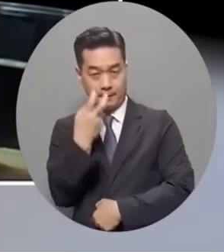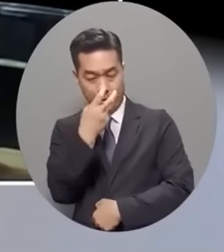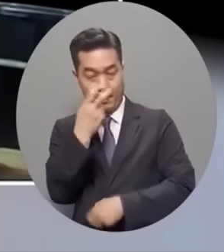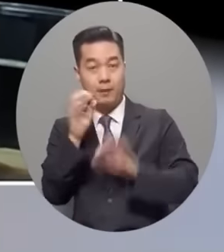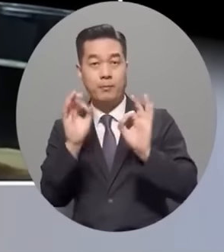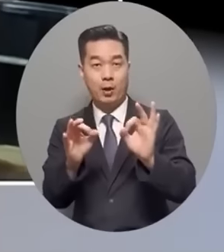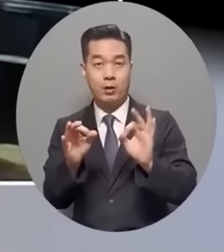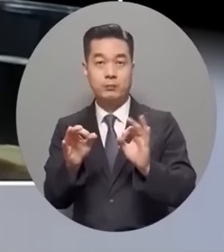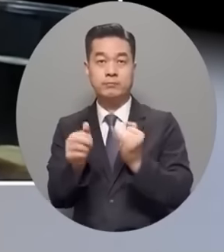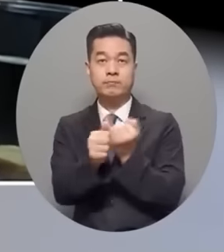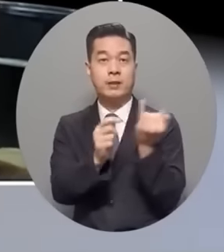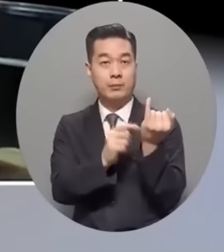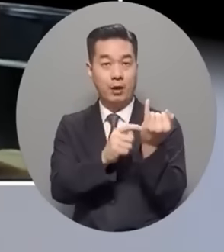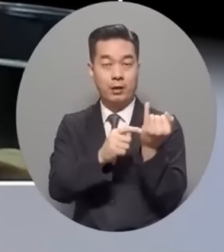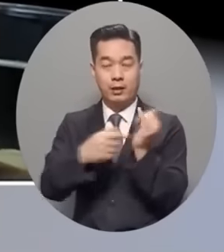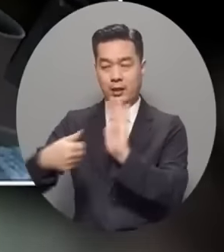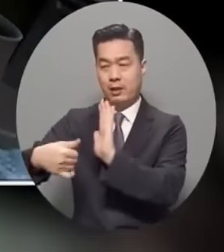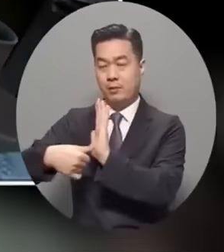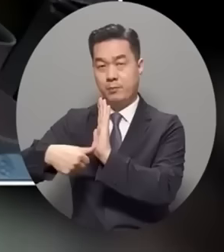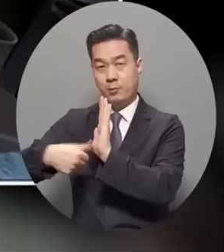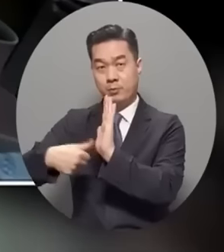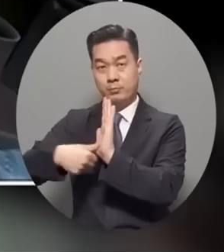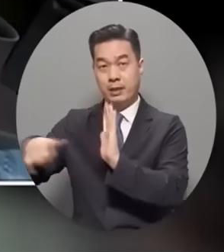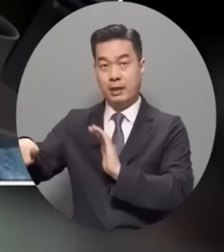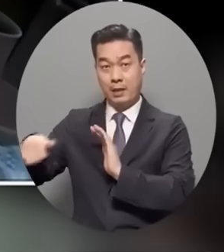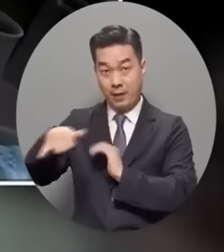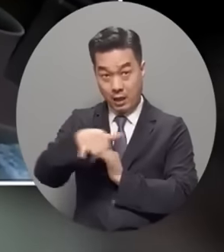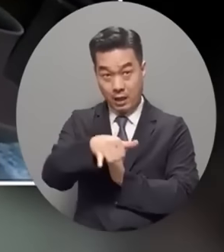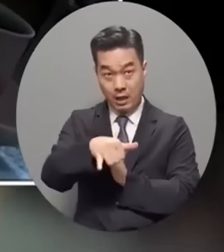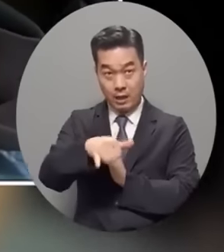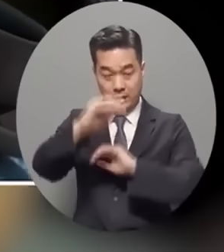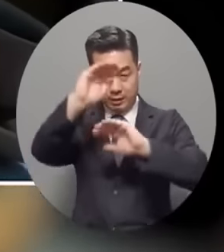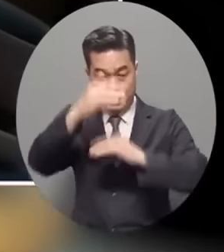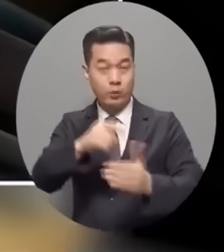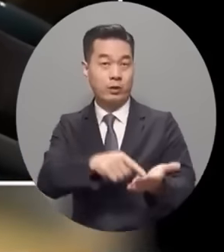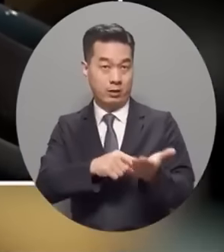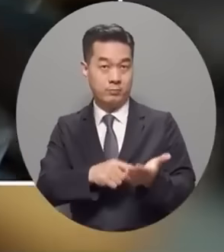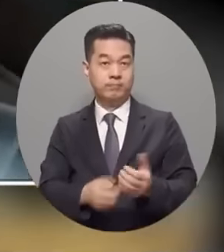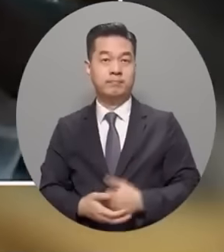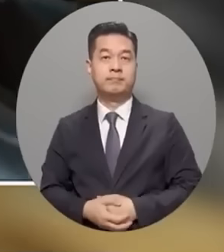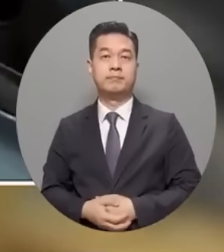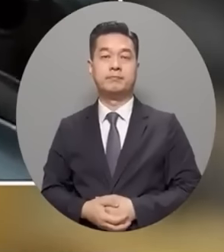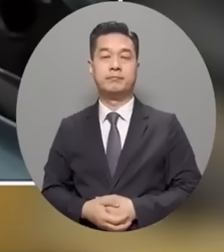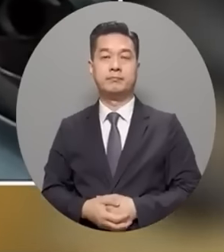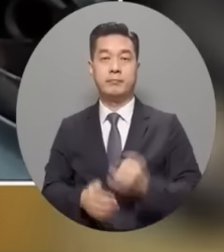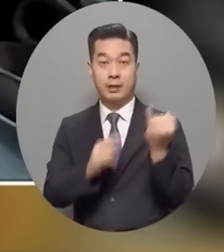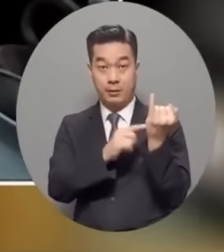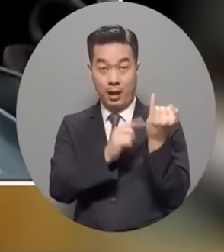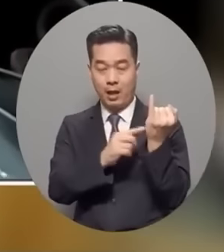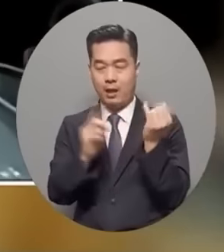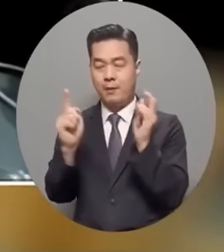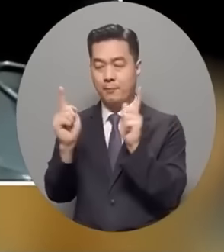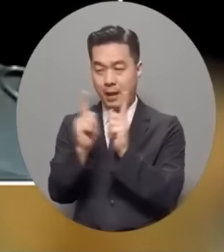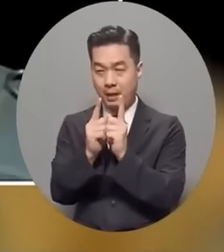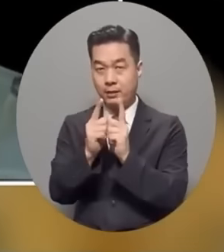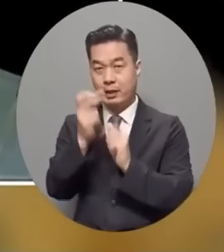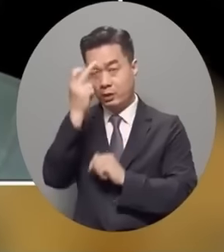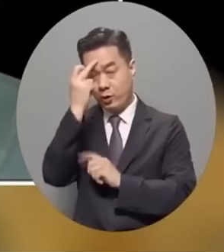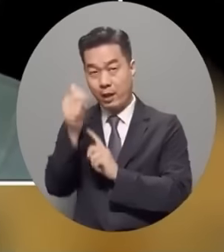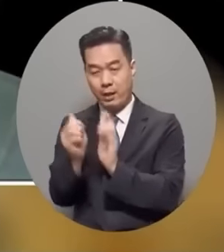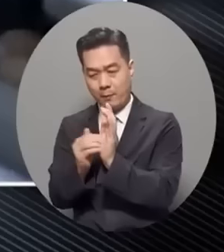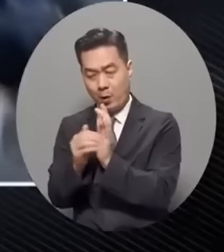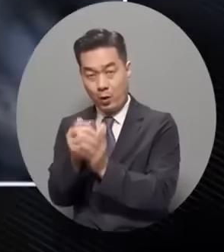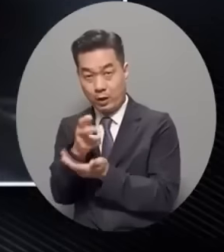방송에는 김 여사가 명품 가방을 건네받는 장면도 등장했습니다. 김 여사를 만난 최재영 목사가 몰래 촬영한